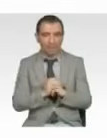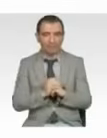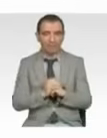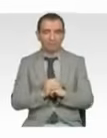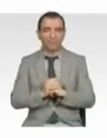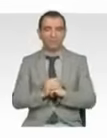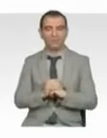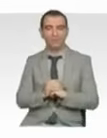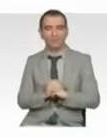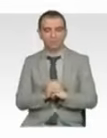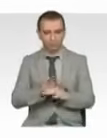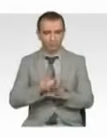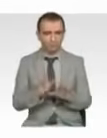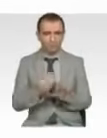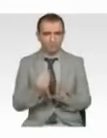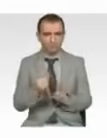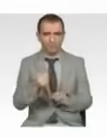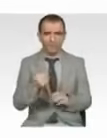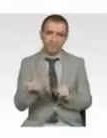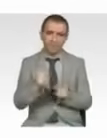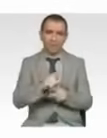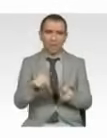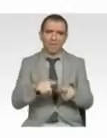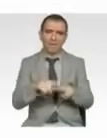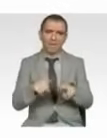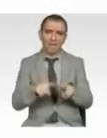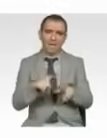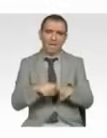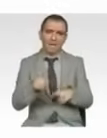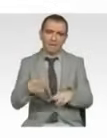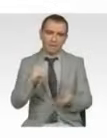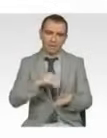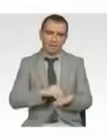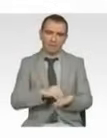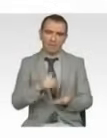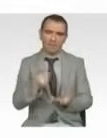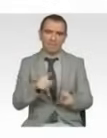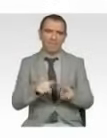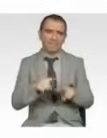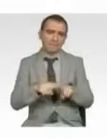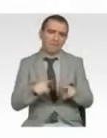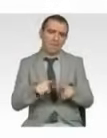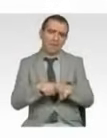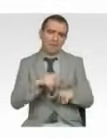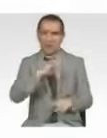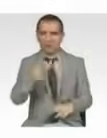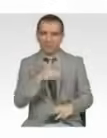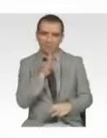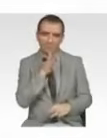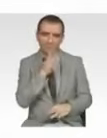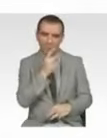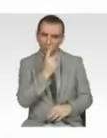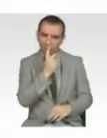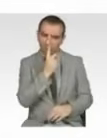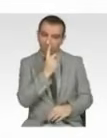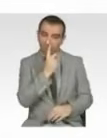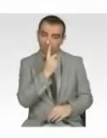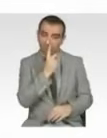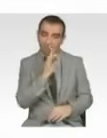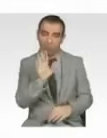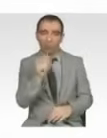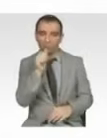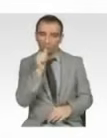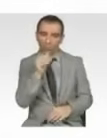Nesini evet, yeterli. Evet. Bir o kadar da nane ekleyelim. Zaten nanenin ne kadar etkili olduğunu biliyoruz. Bu kadar